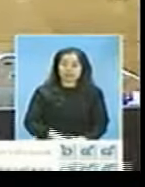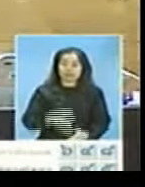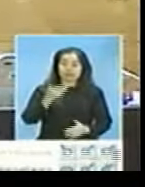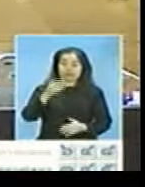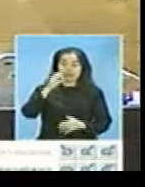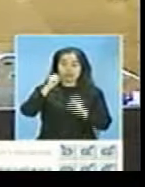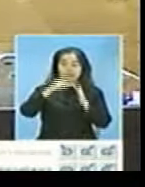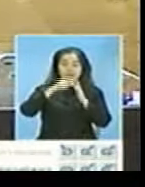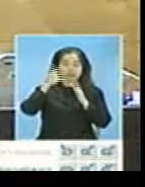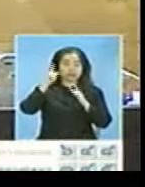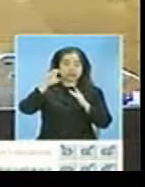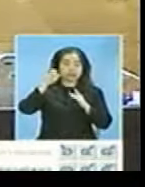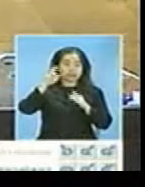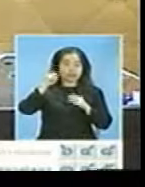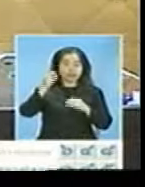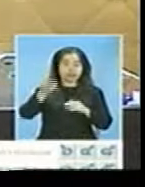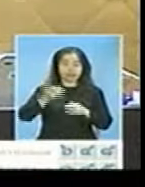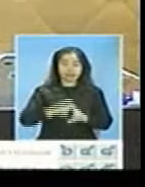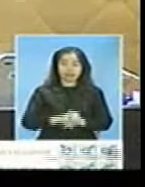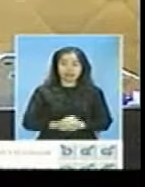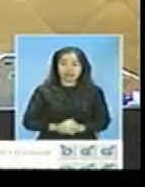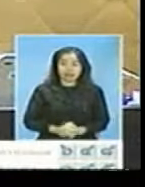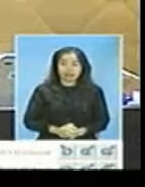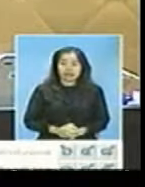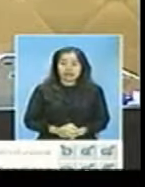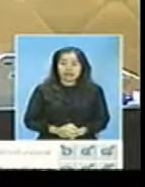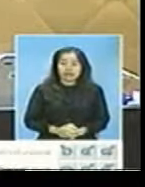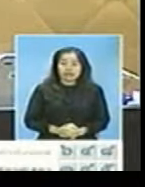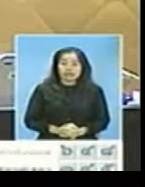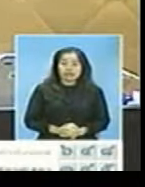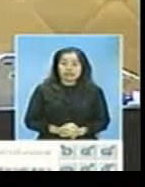ชินเอ่งชวนครับ